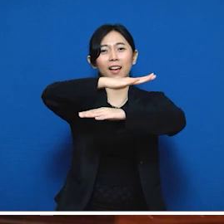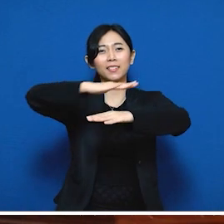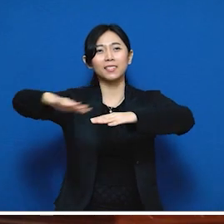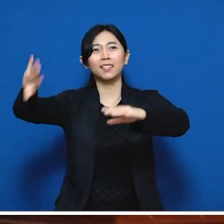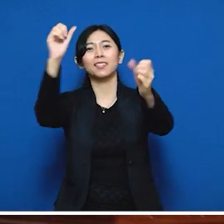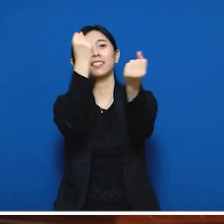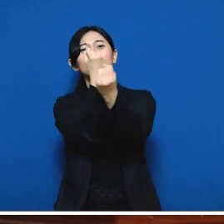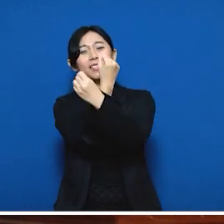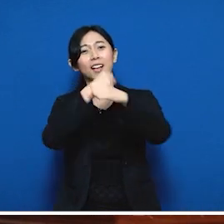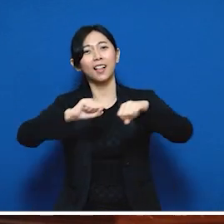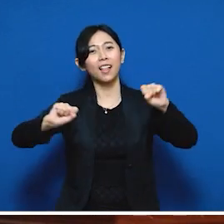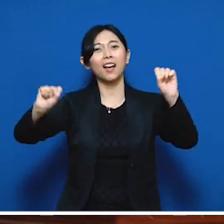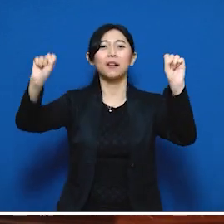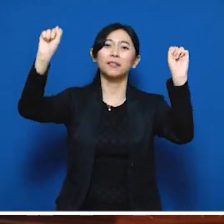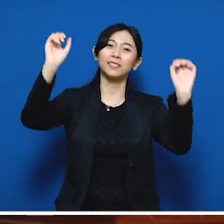atas